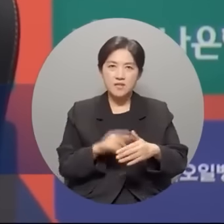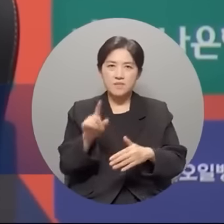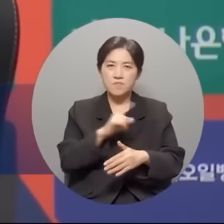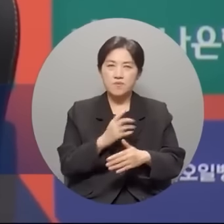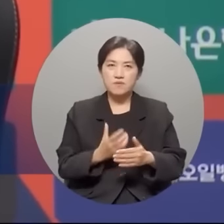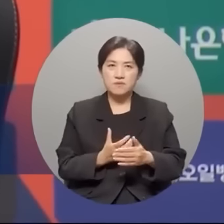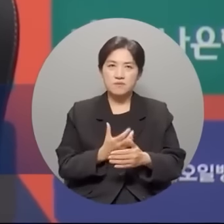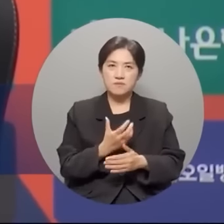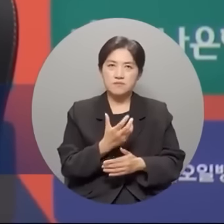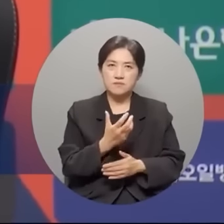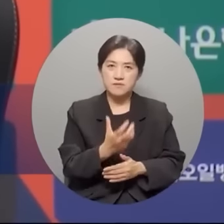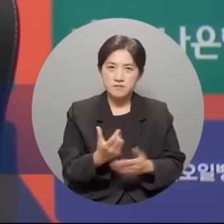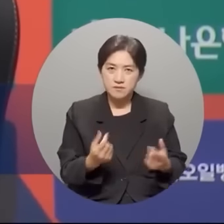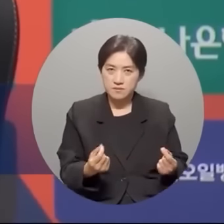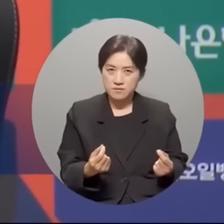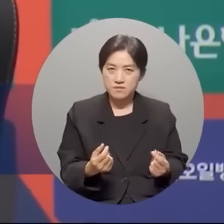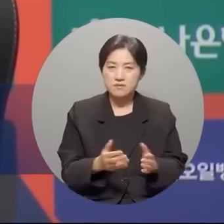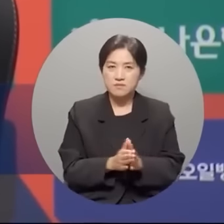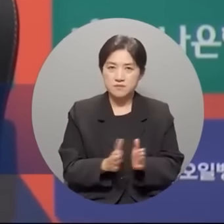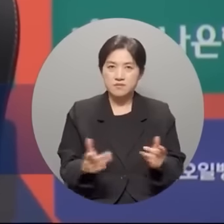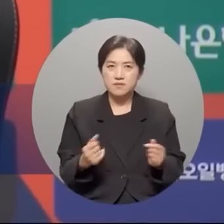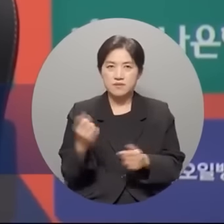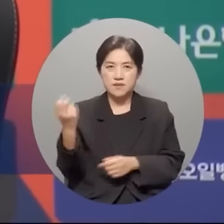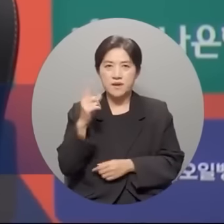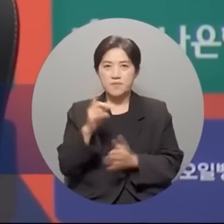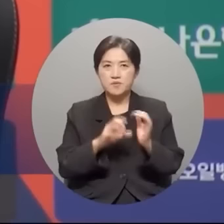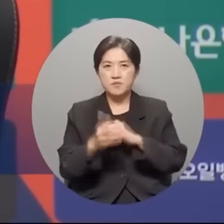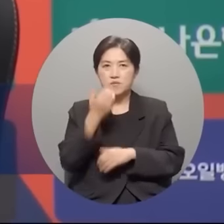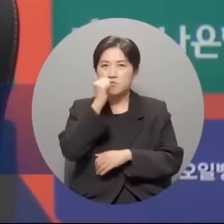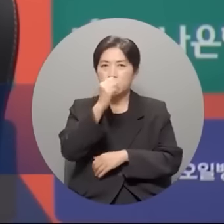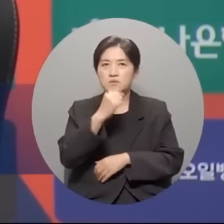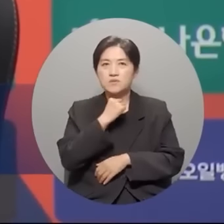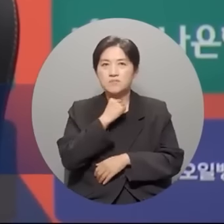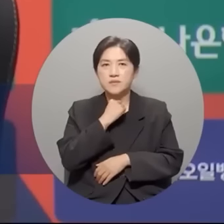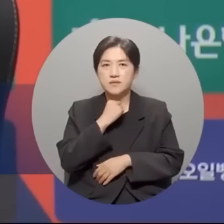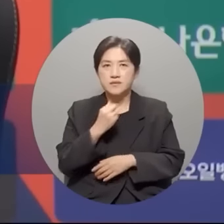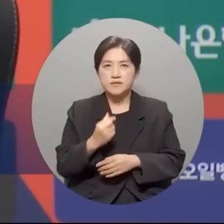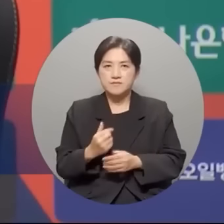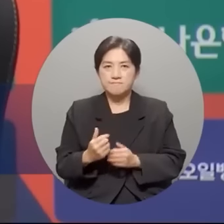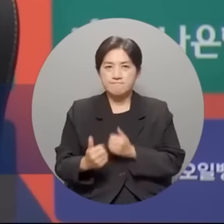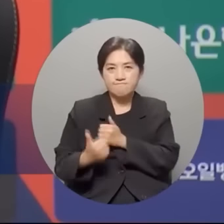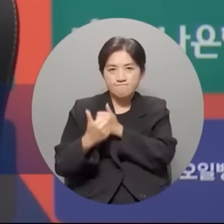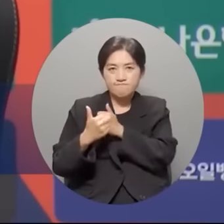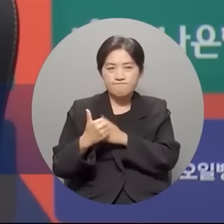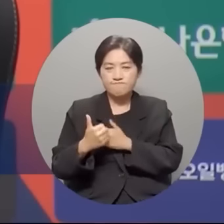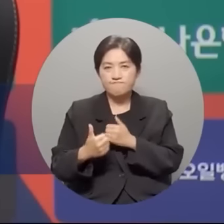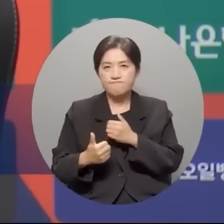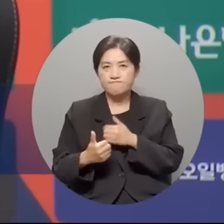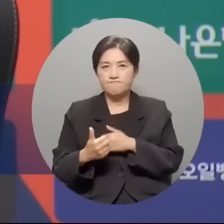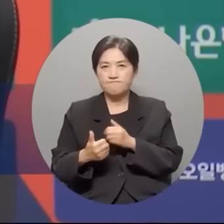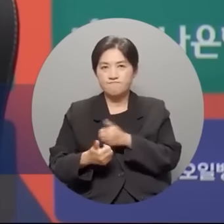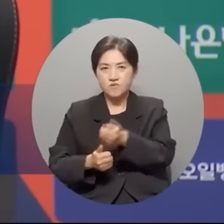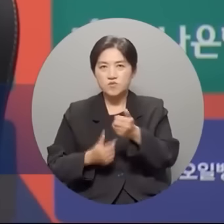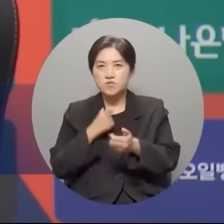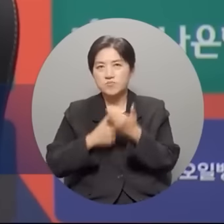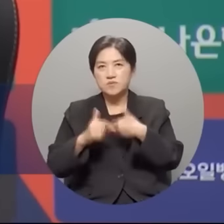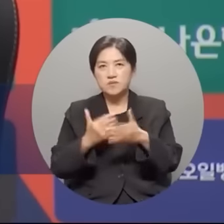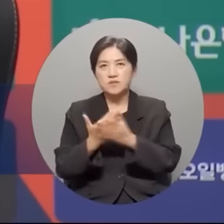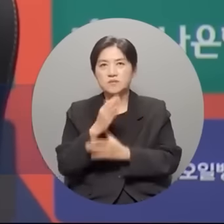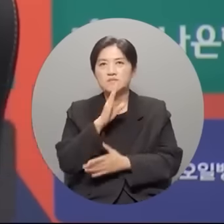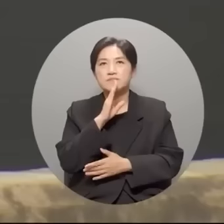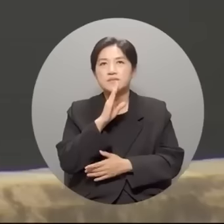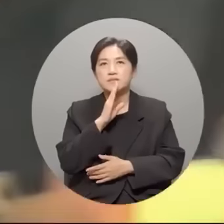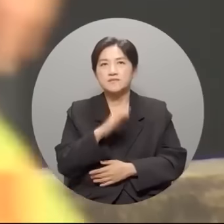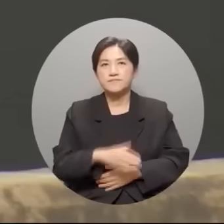무언가가 나오기 시작을 했습니다. 다시 한번 도전해보고 싶다라는 강한 승부욕이 생긴 것도